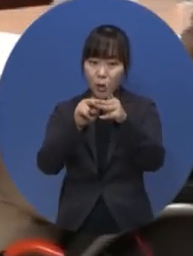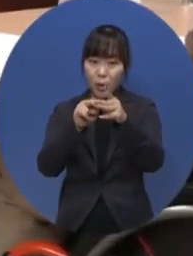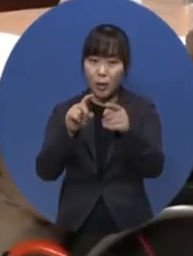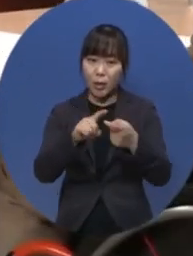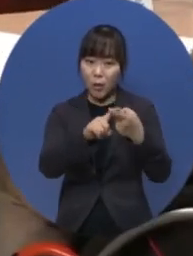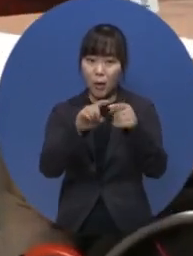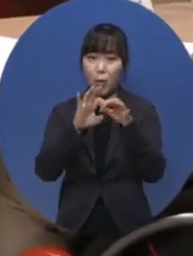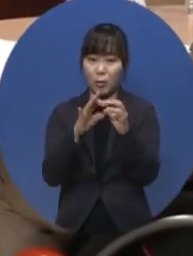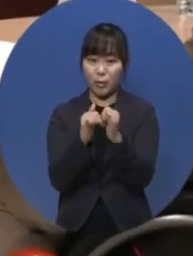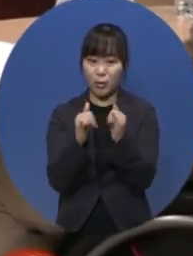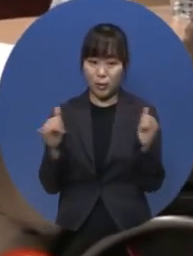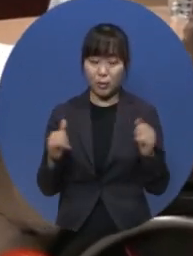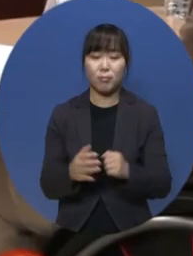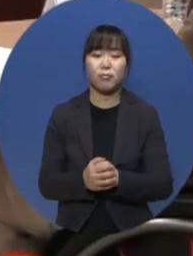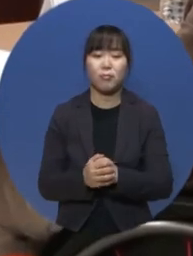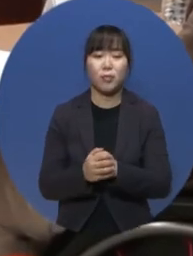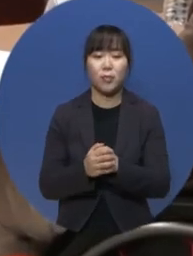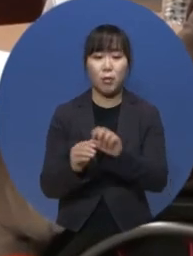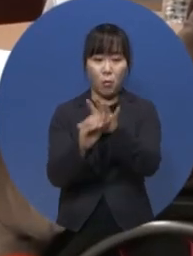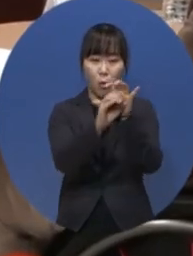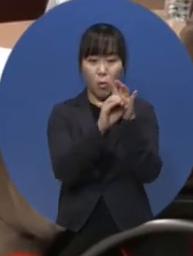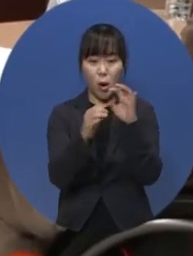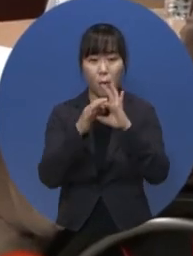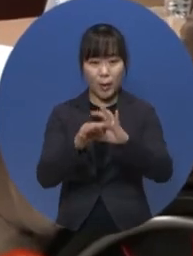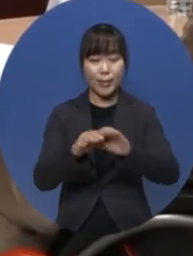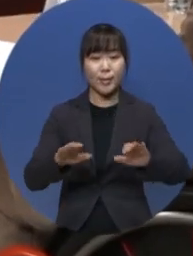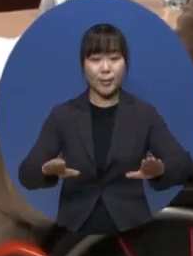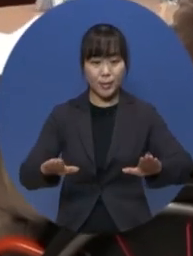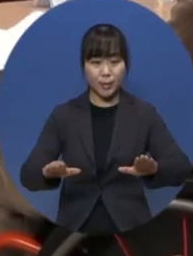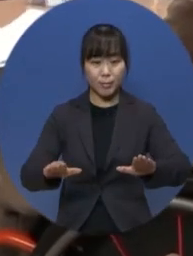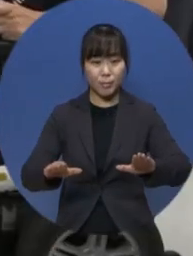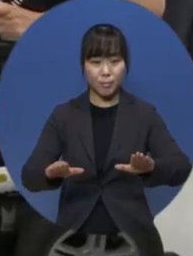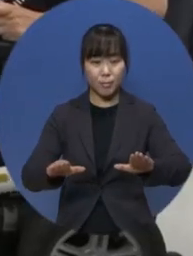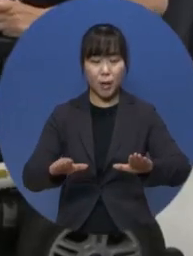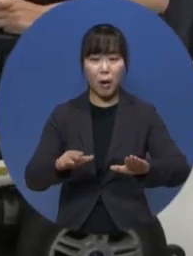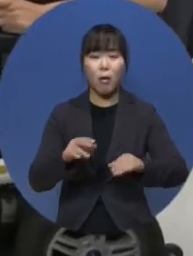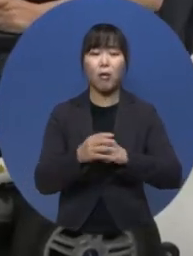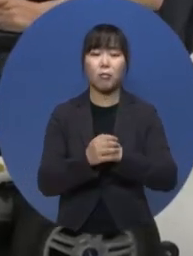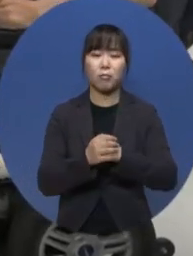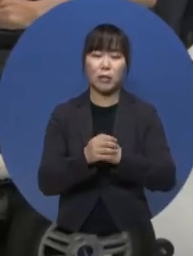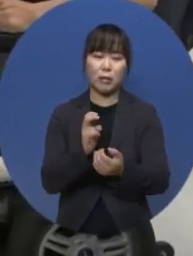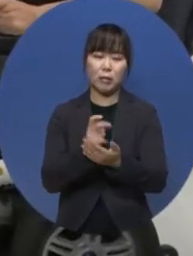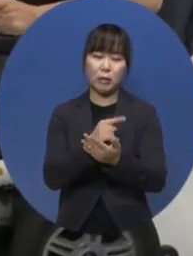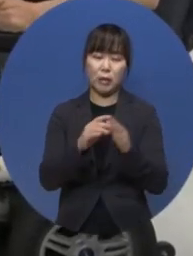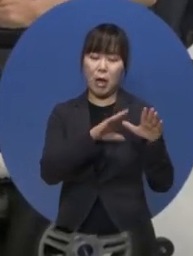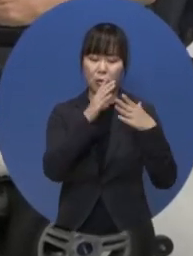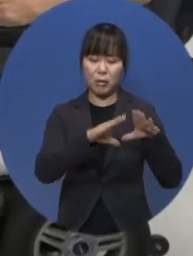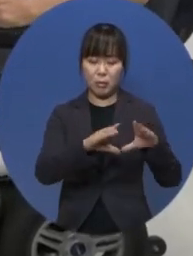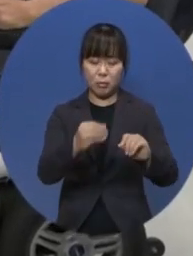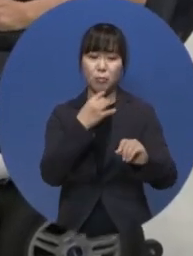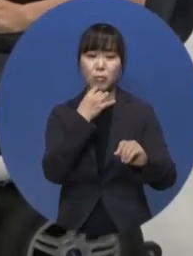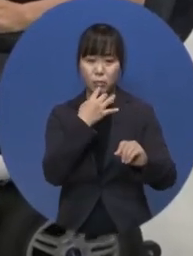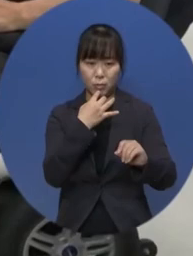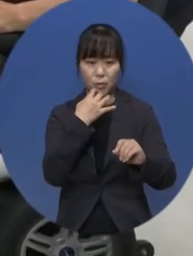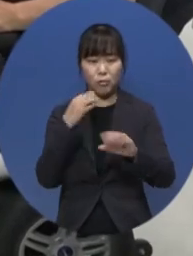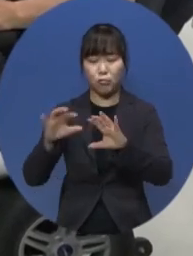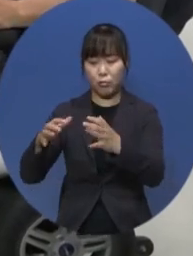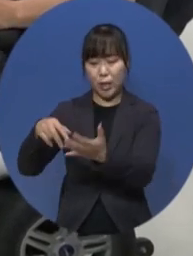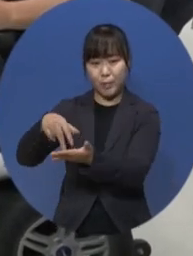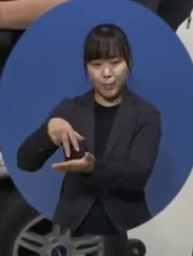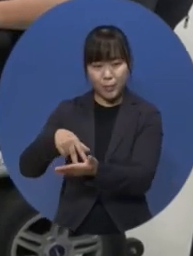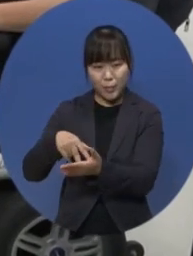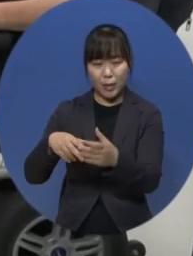한국장애인자립생활센터협의회 관계자는 코로나19와 관련 현재 지침은 금지하는 내용뿐이라며 국가